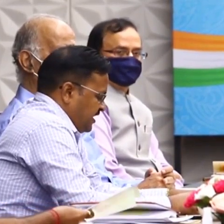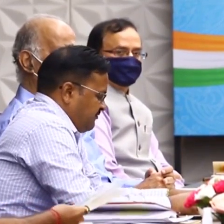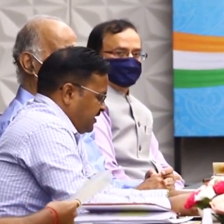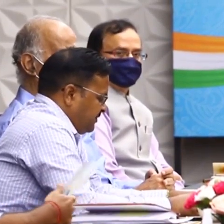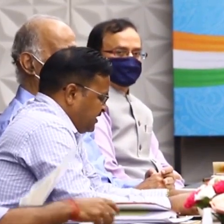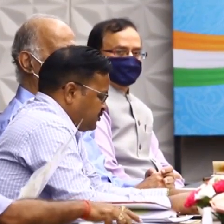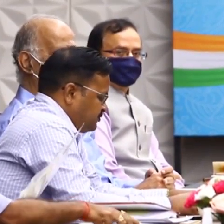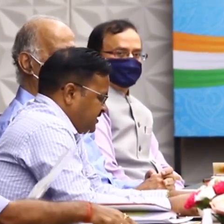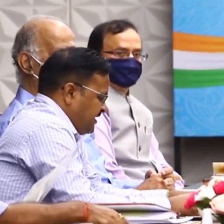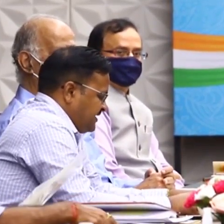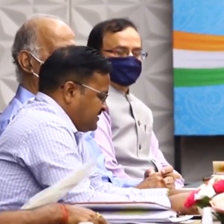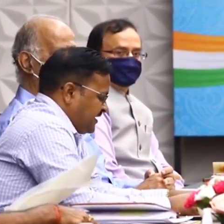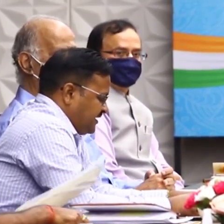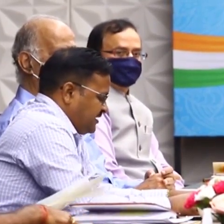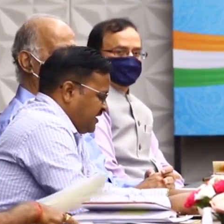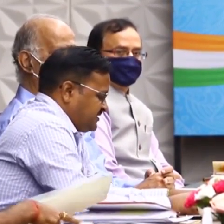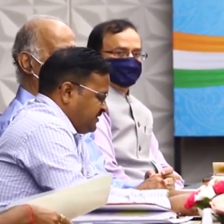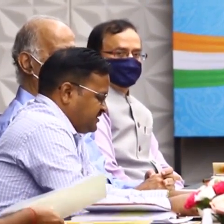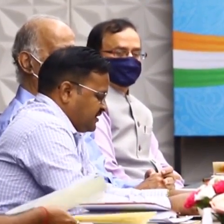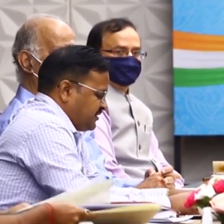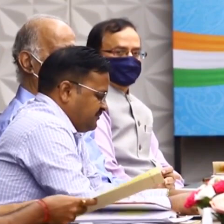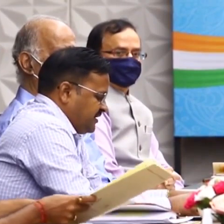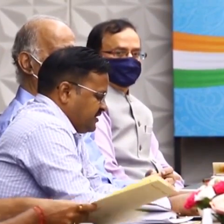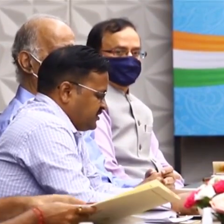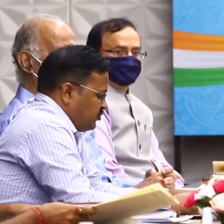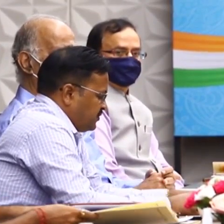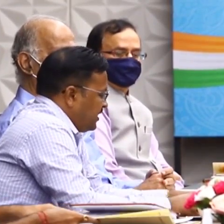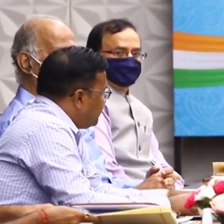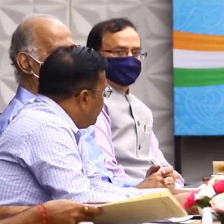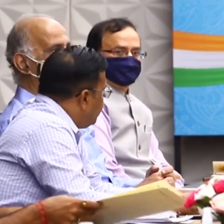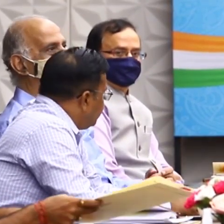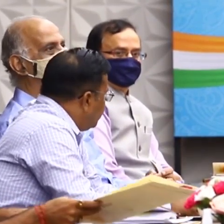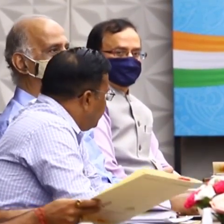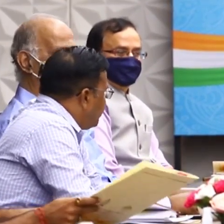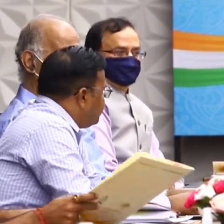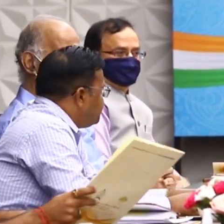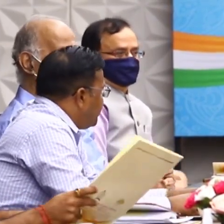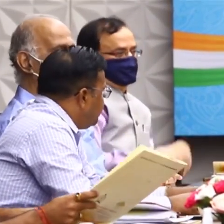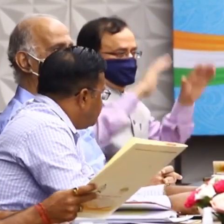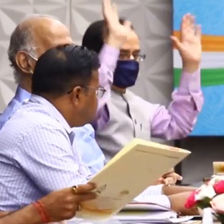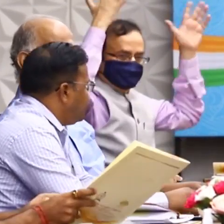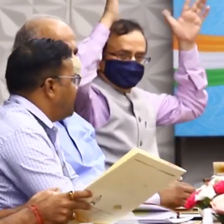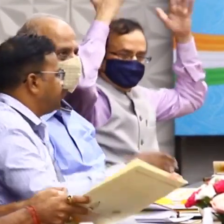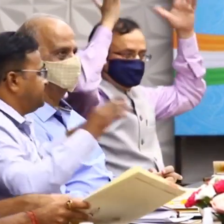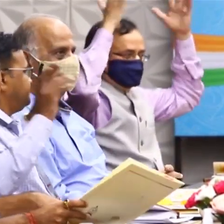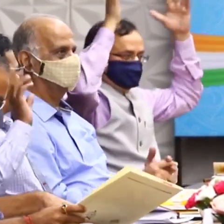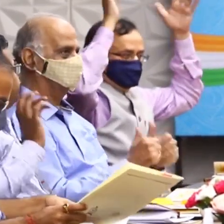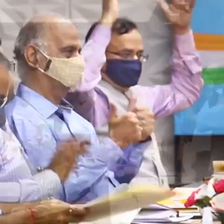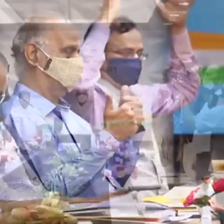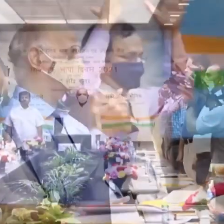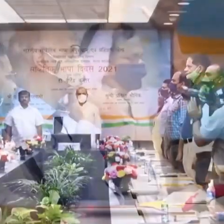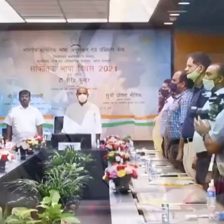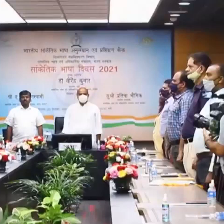प्रत्यक्ष एवं अप्रत्यक्ष रूप से इस सांकेतिक भाषा दिवस कार्यक्रम में सहयोग प्रदान किया। धन्यवाद। जय हिंद, जय भारत।